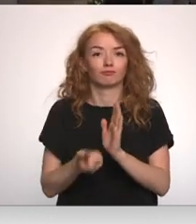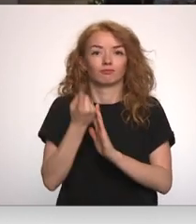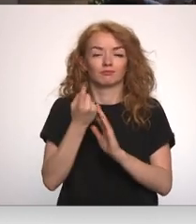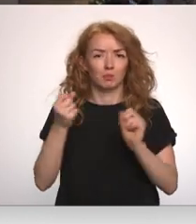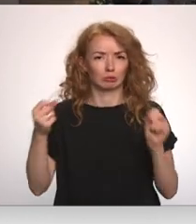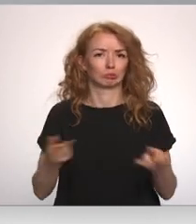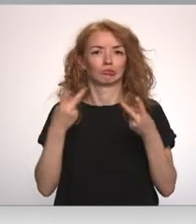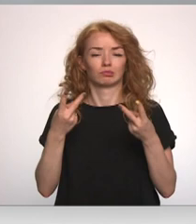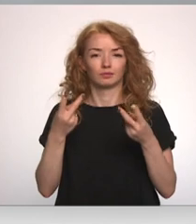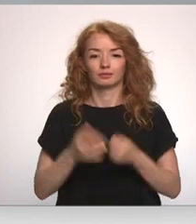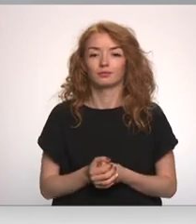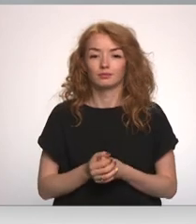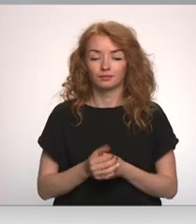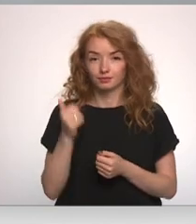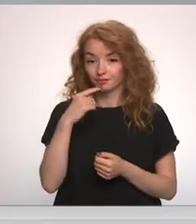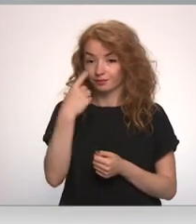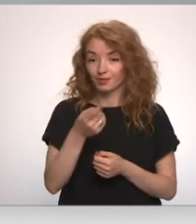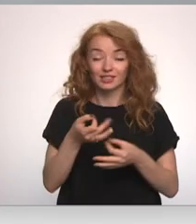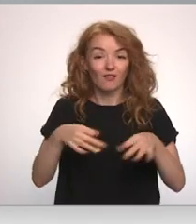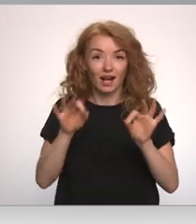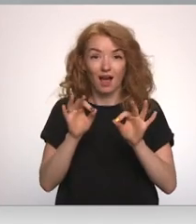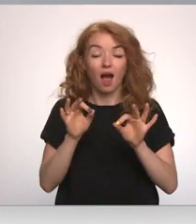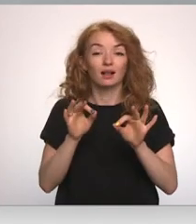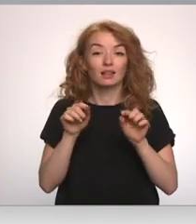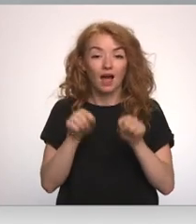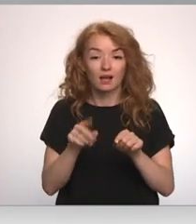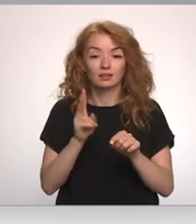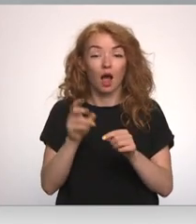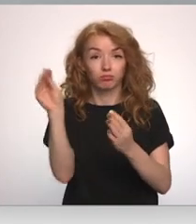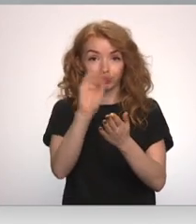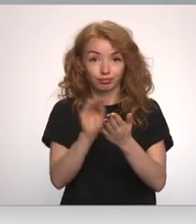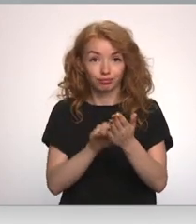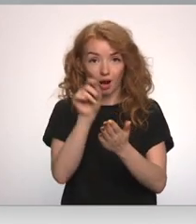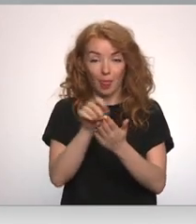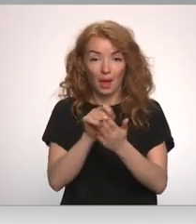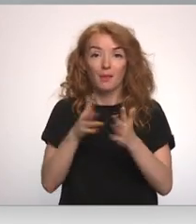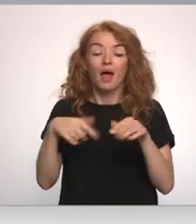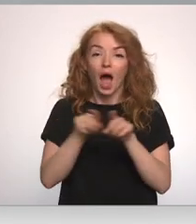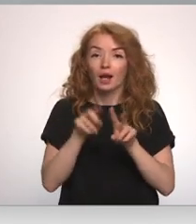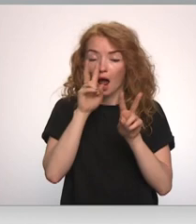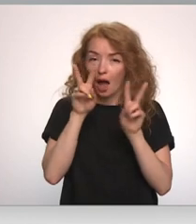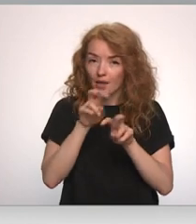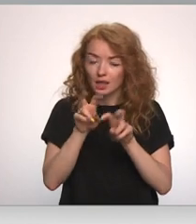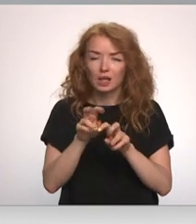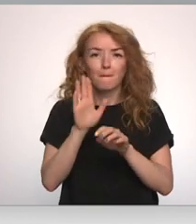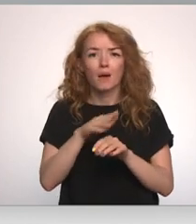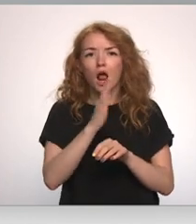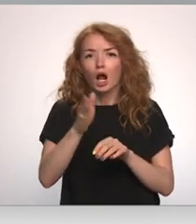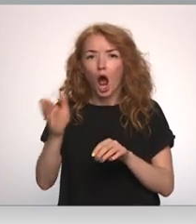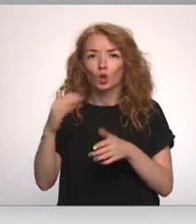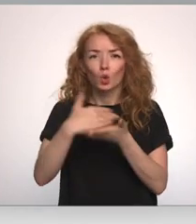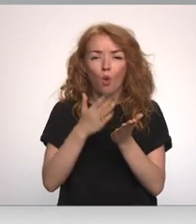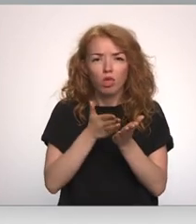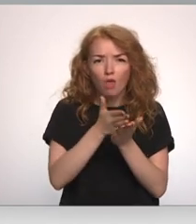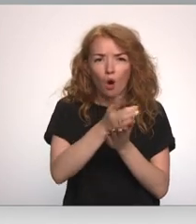domstarpības. Un ir svarīgākais ne tikai tas, ka viņi aizpild, bet ka mēs to analizējam. Mums ir pa katru nodaļu, un